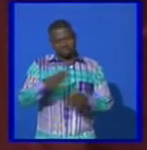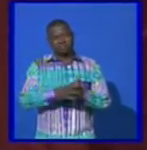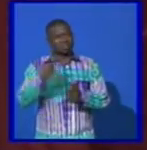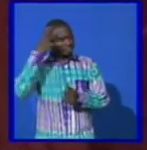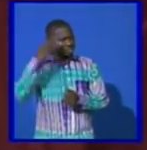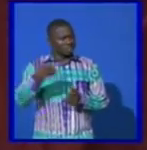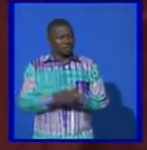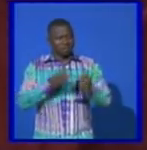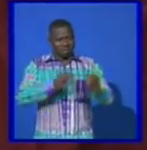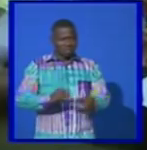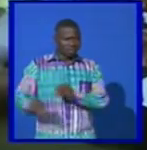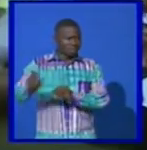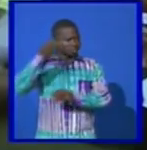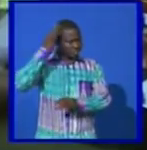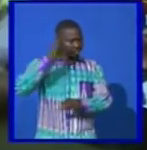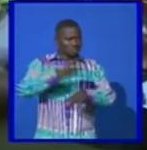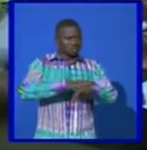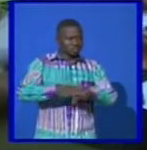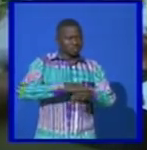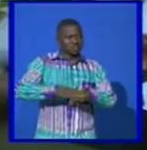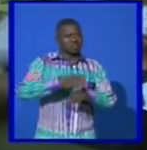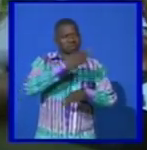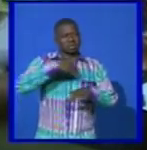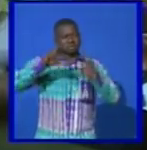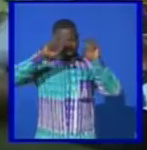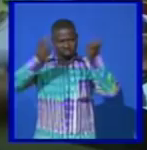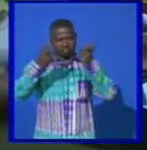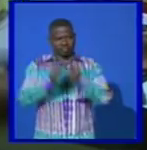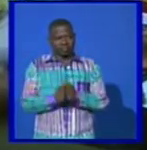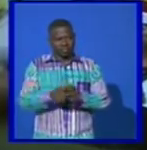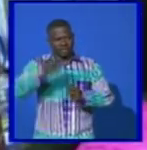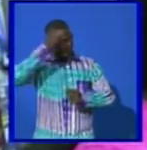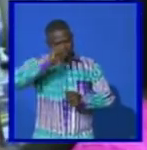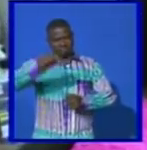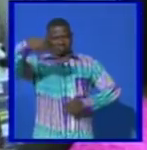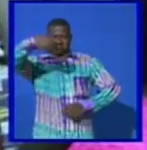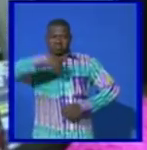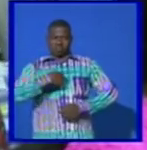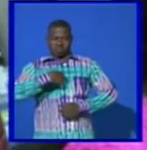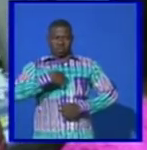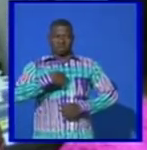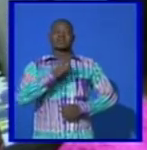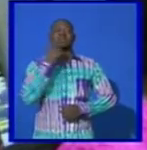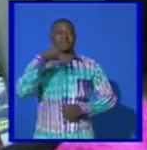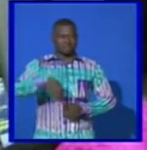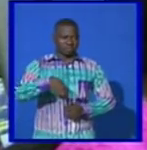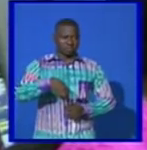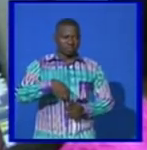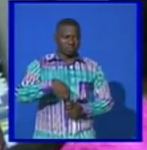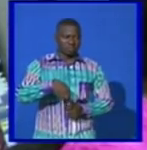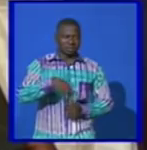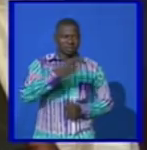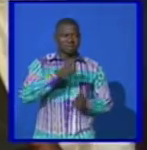un forum sur le thème le civisme, c'est moi. C'est dire que les